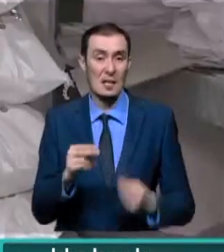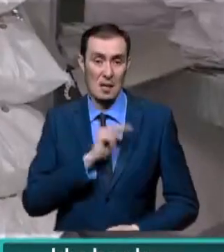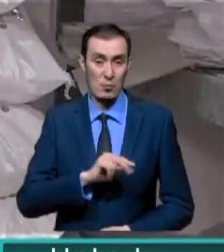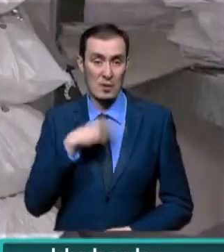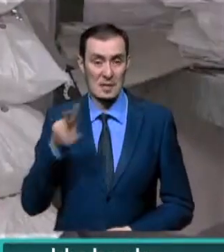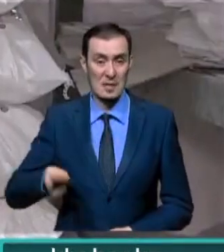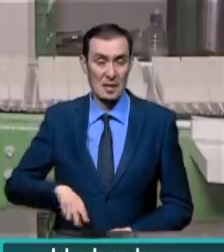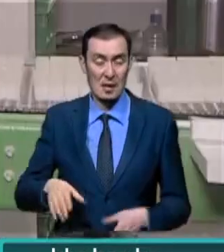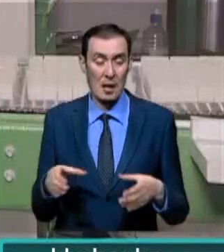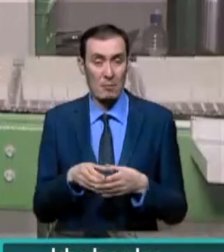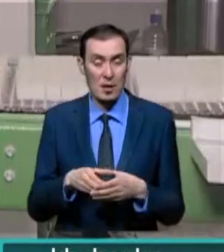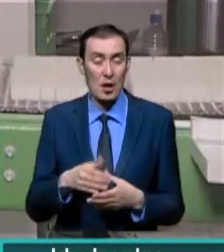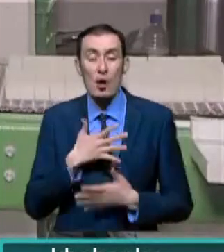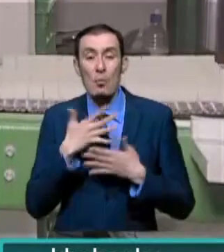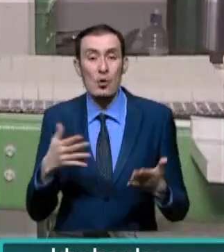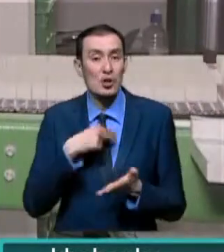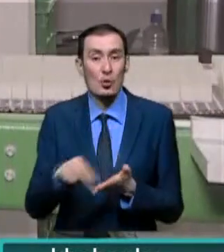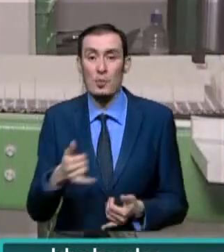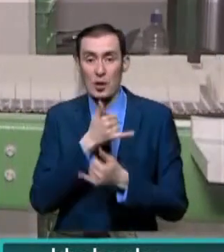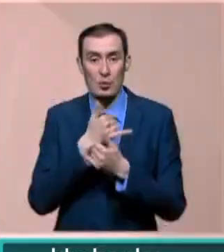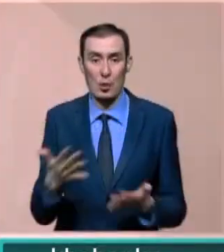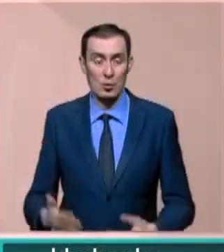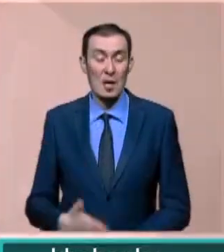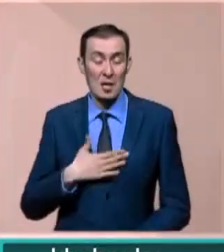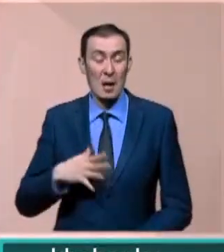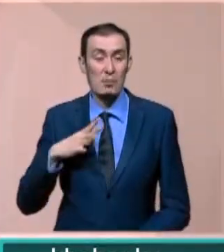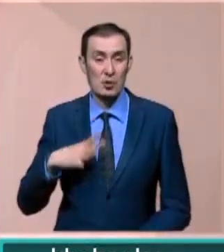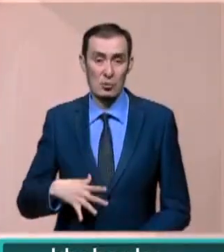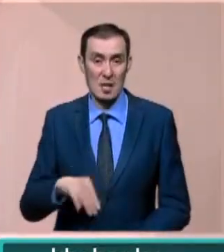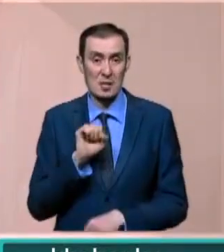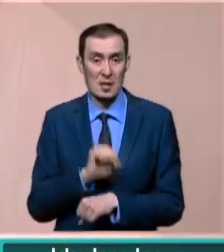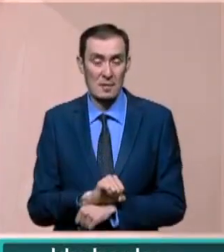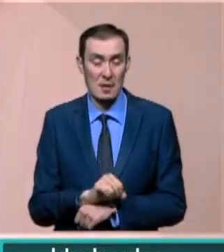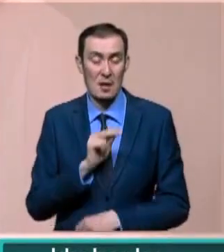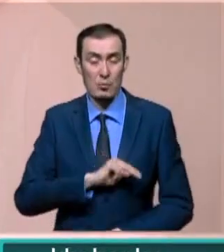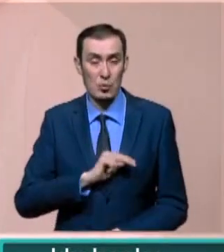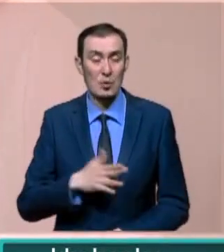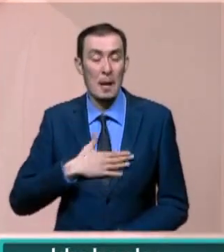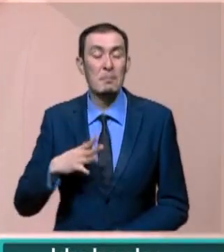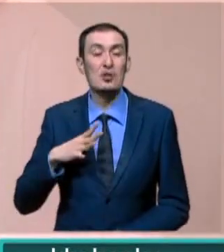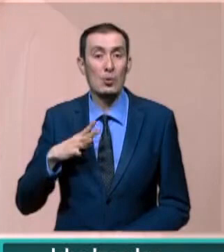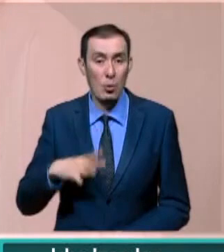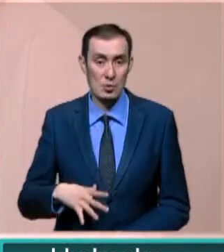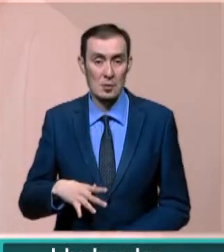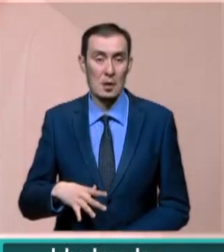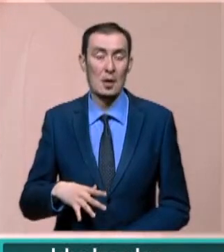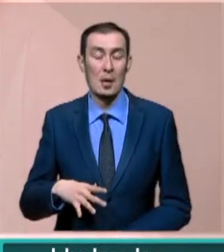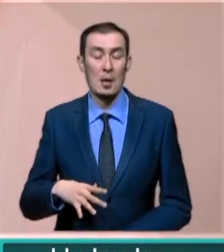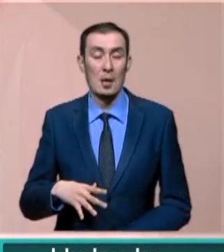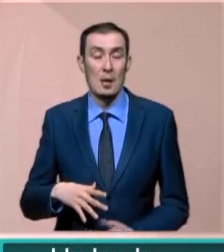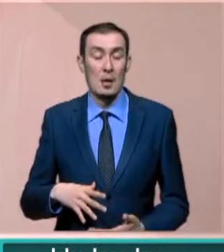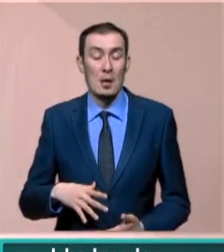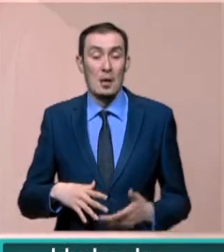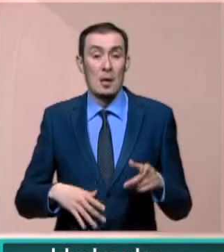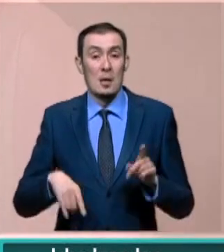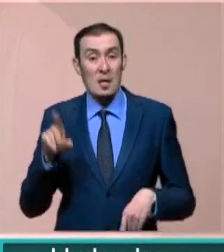говорит директор компании. Больше закупить не удалось. Нам пришлось остановить работу, нам пришлось